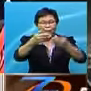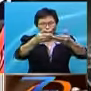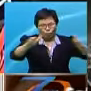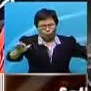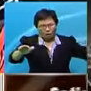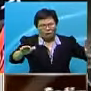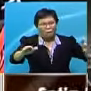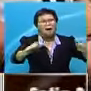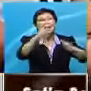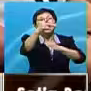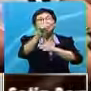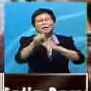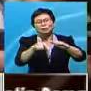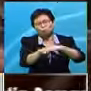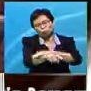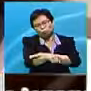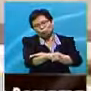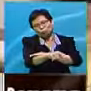kes bunuh.